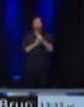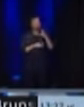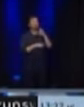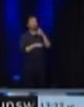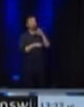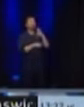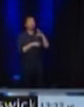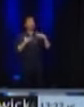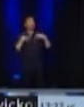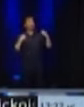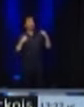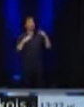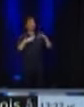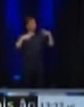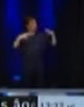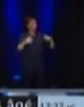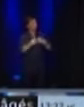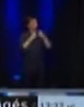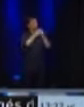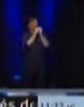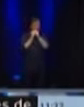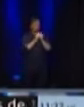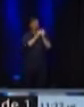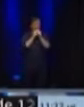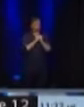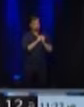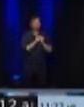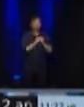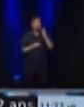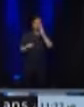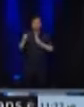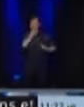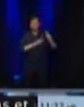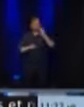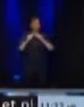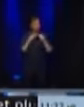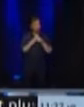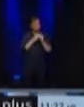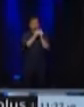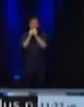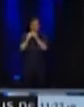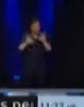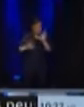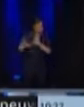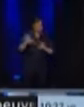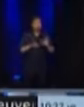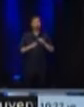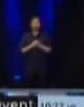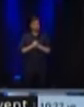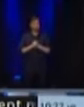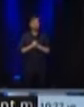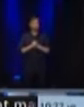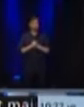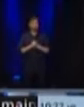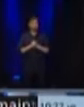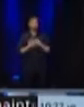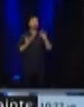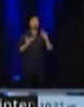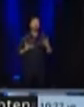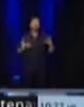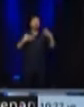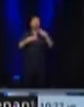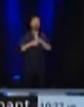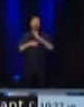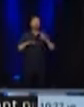Santé a pas mal de défis en ce moment de nous aider à tenir compte de tous ces changements-là. Maintenant, moi, je pense qu'on peut résumer ça. Là. Avec